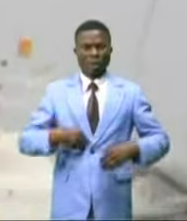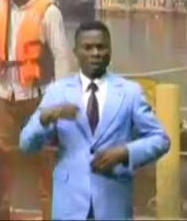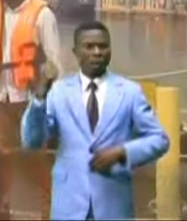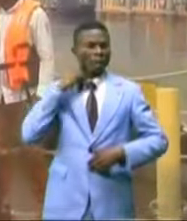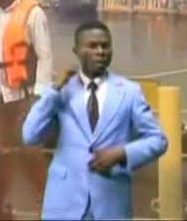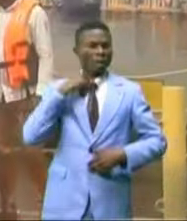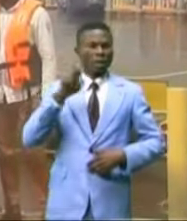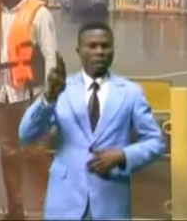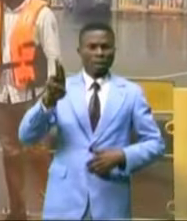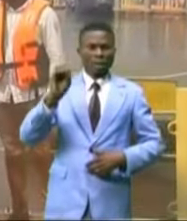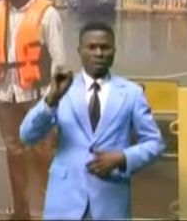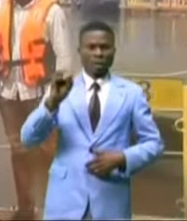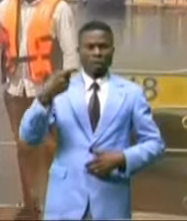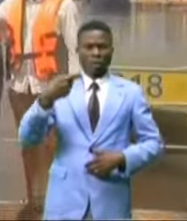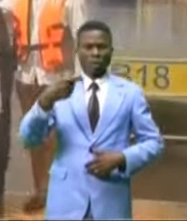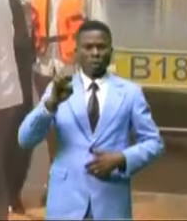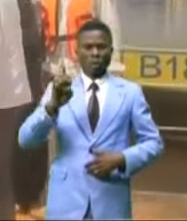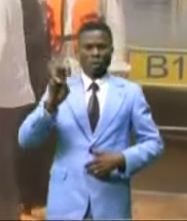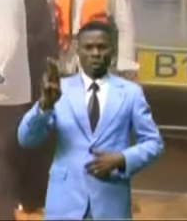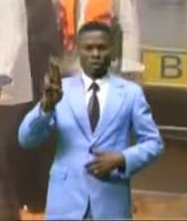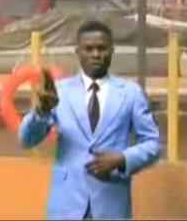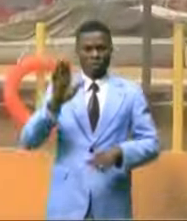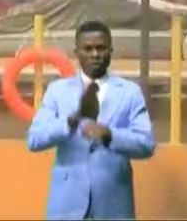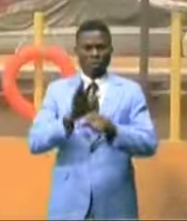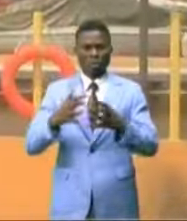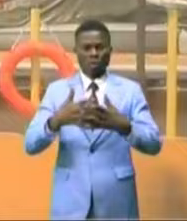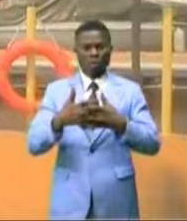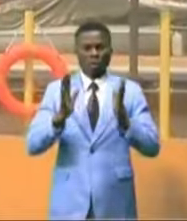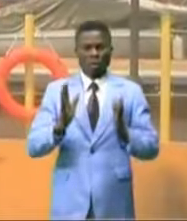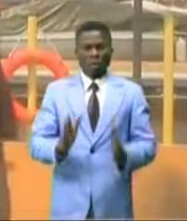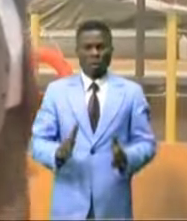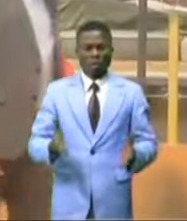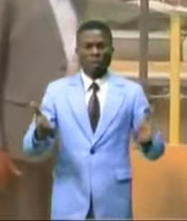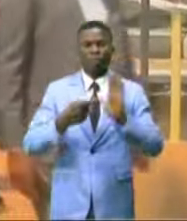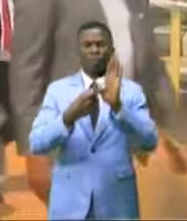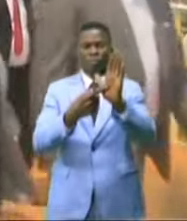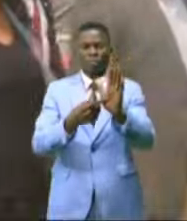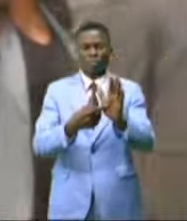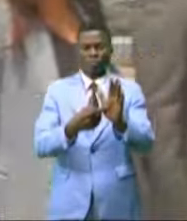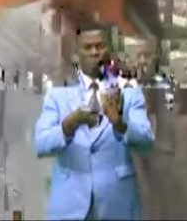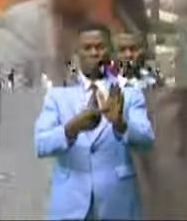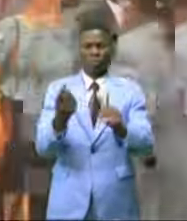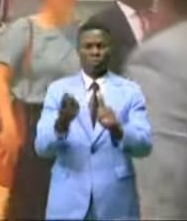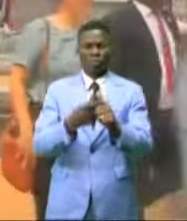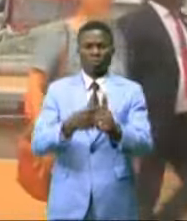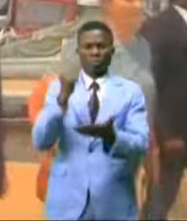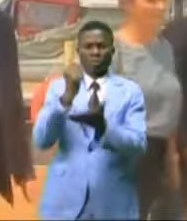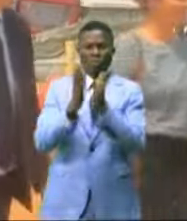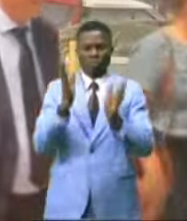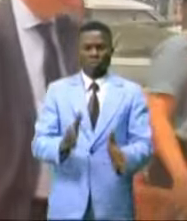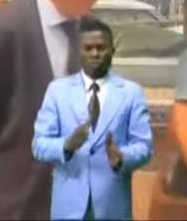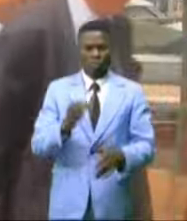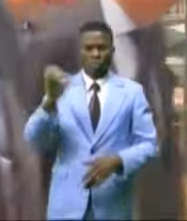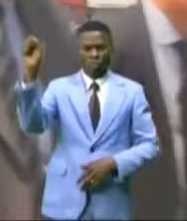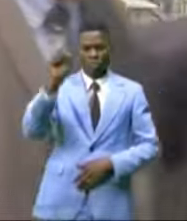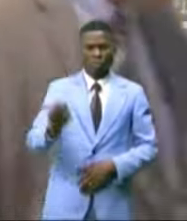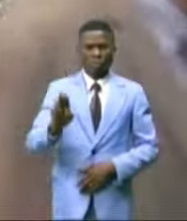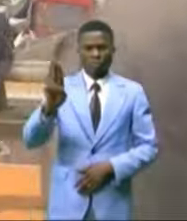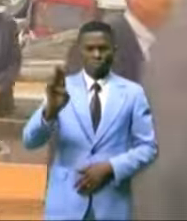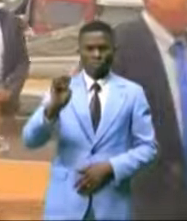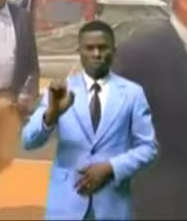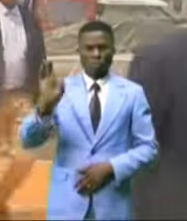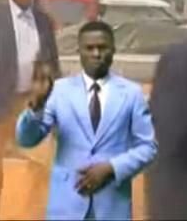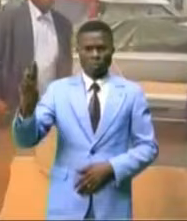Roger Kamba et des différents partenaires représentés entre autres l'assade de Suède la Belgique